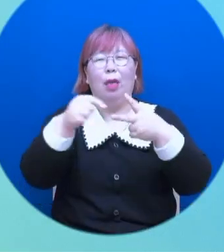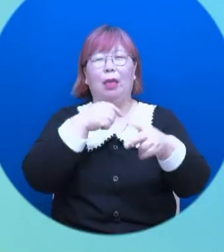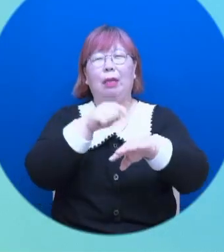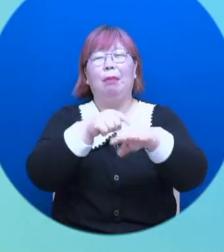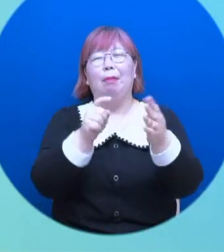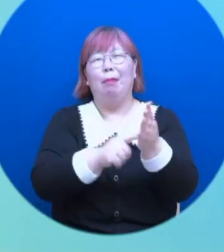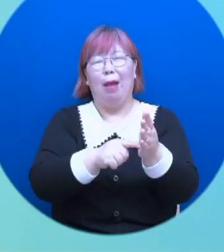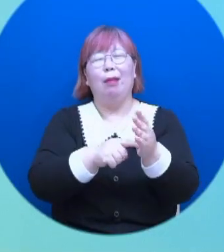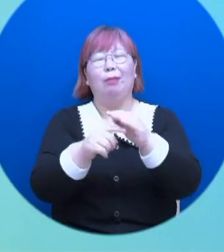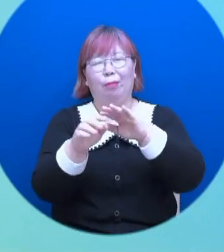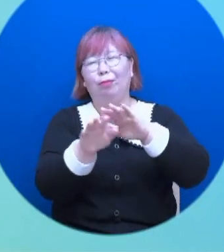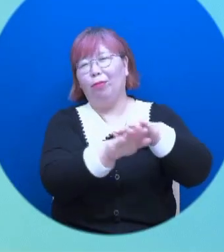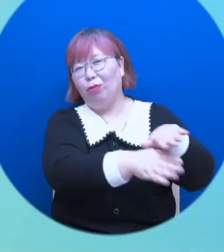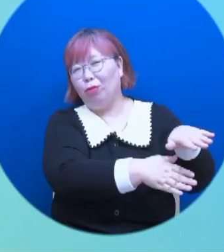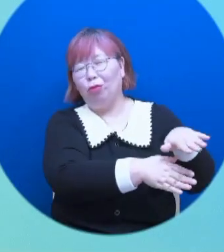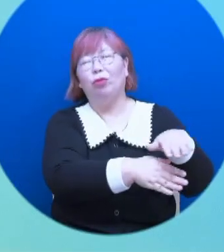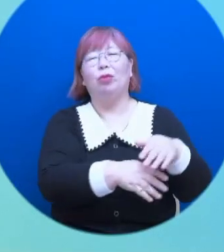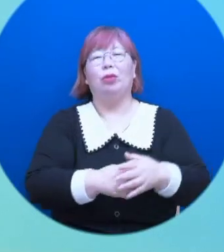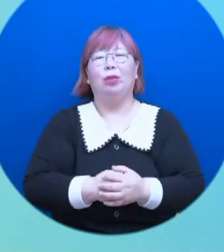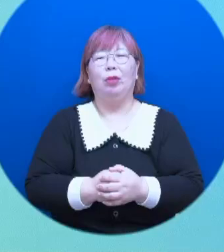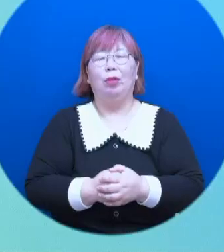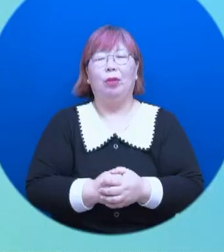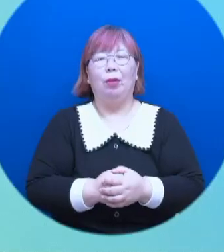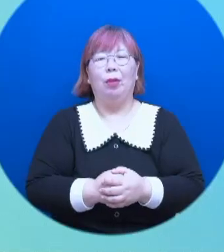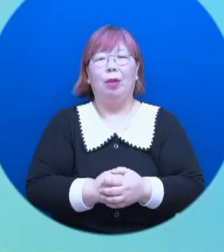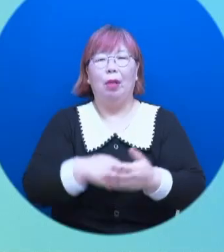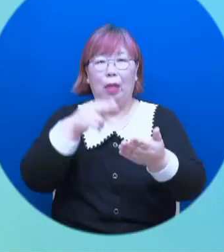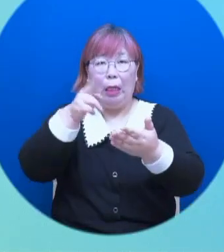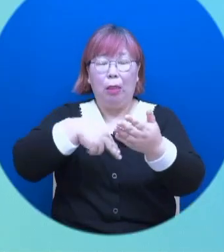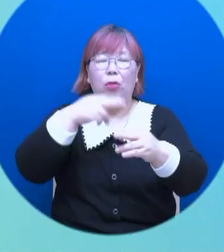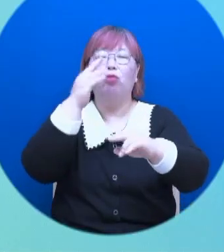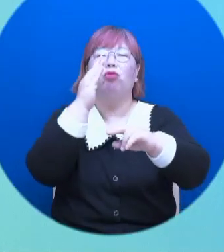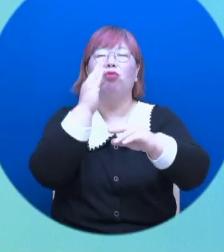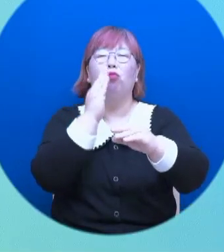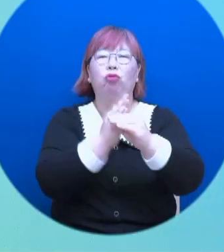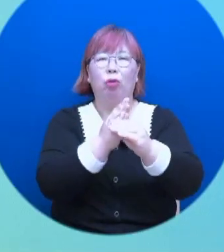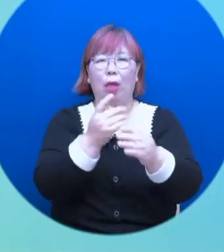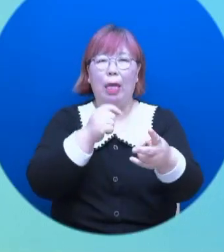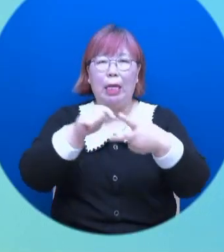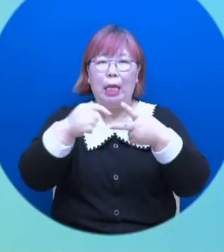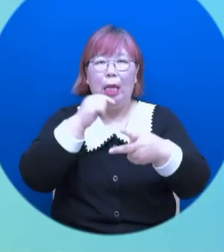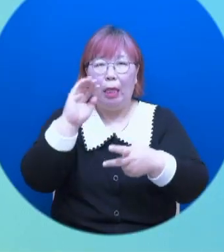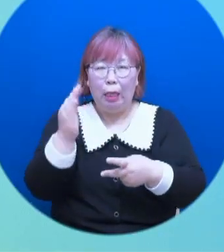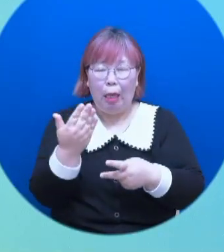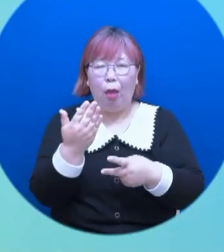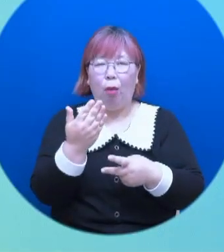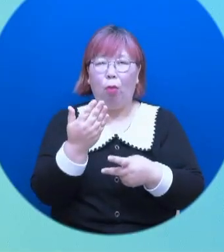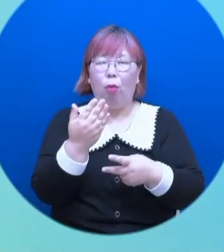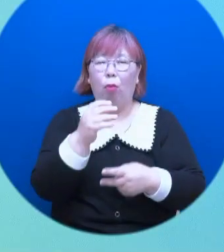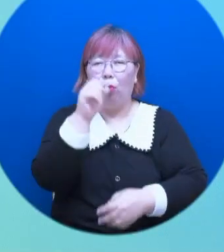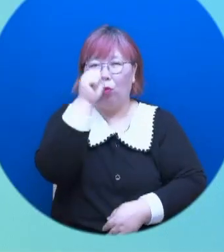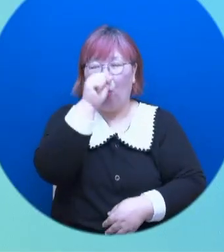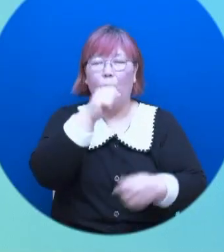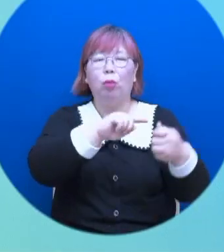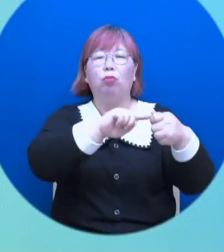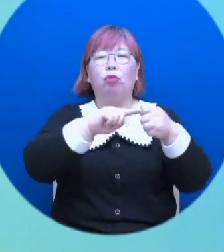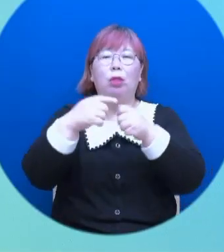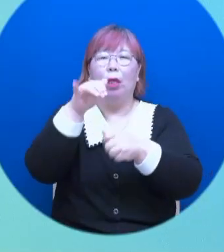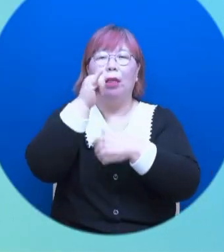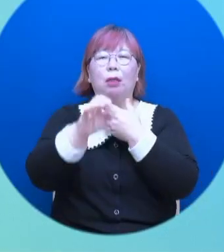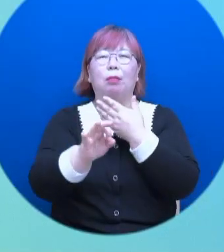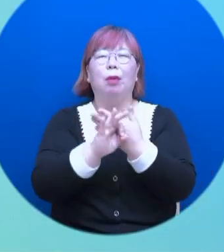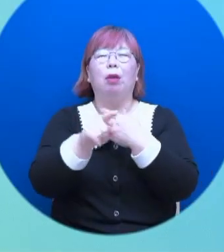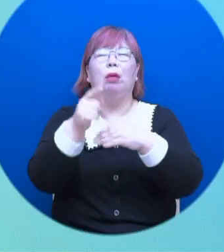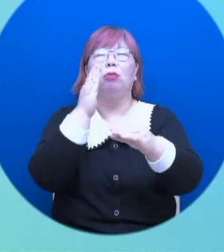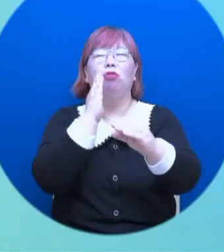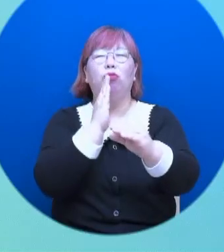버리시고, 읽다 보면 은혜가 되고 이해가 되는 문장이나 단어들이 있어요. 그것들을